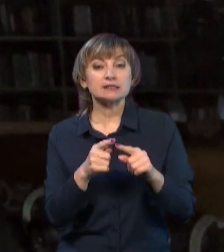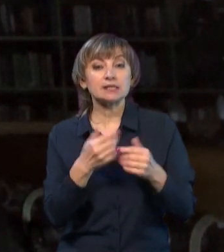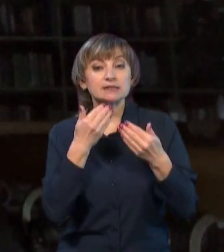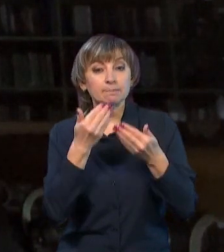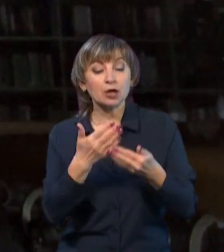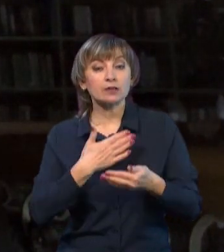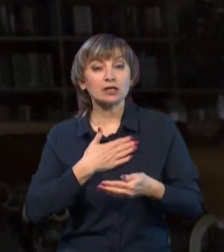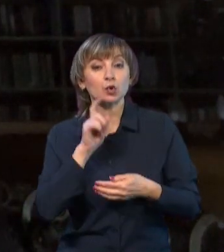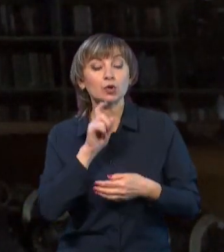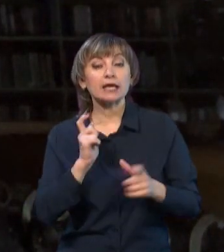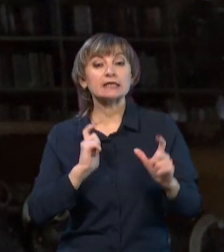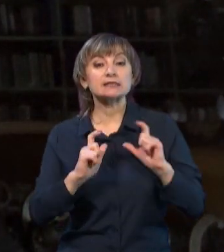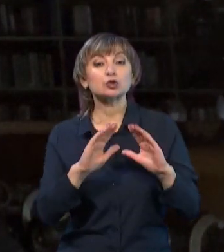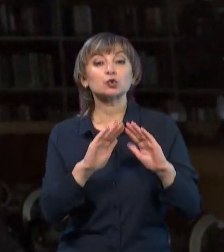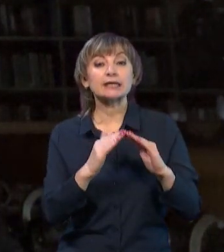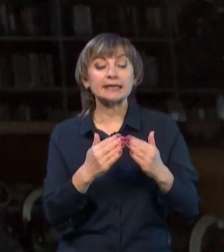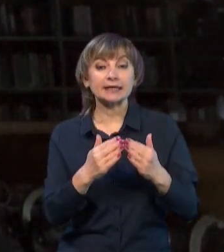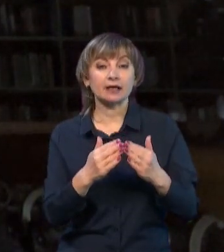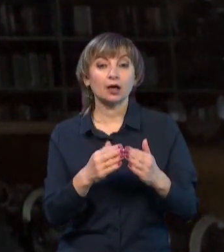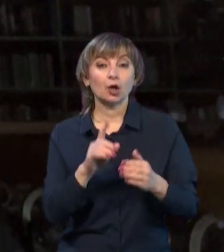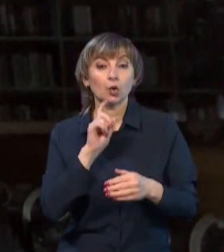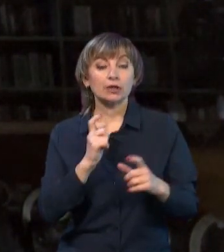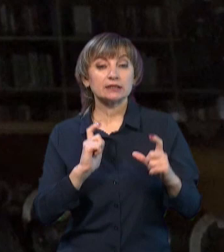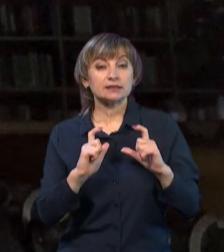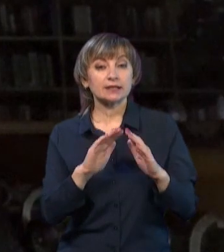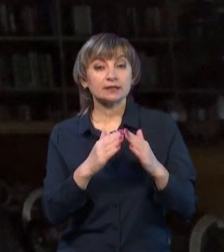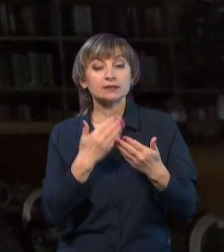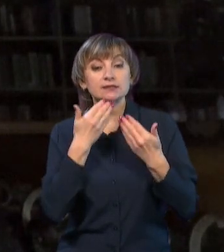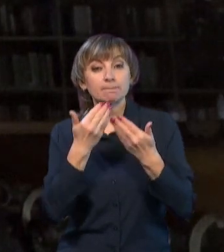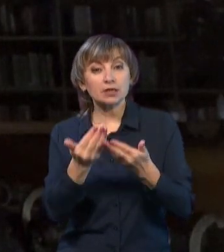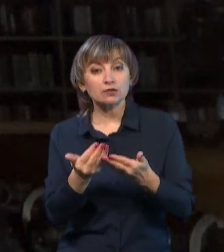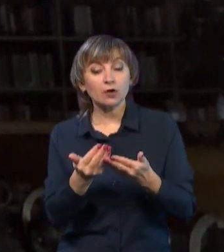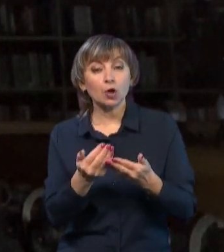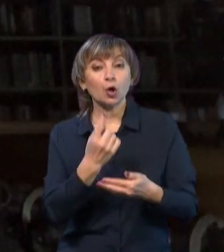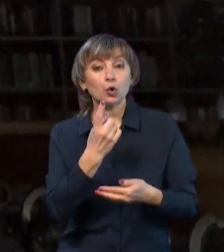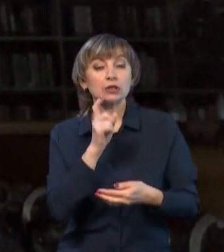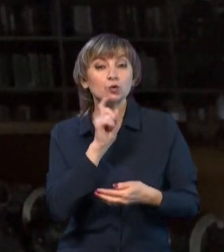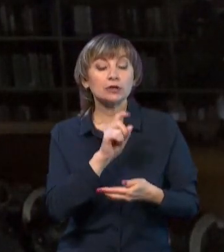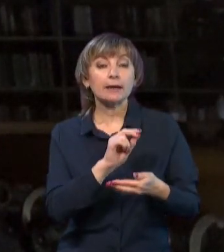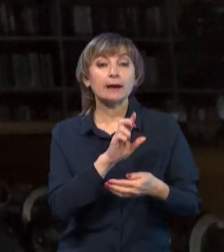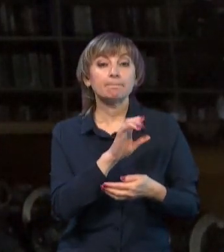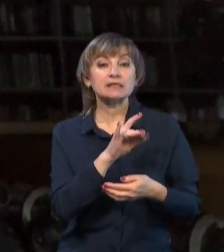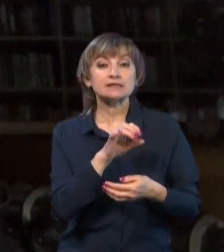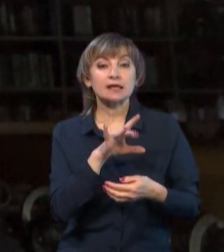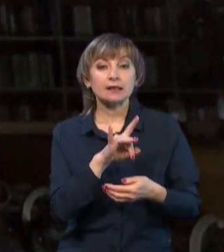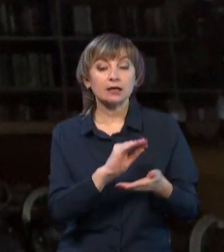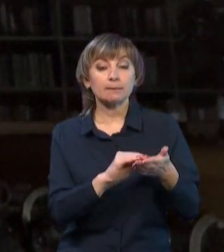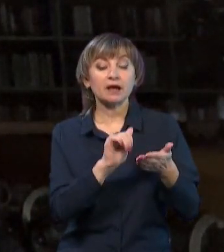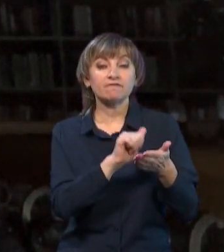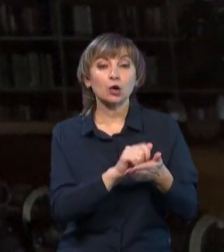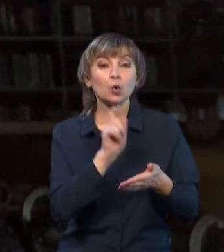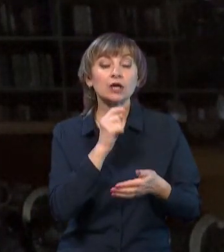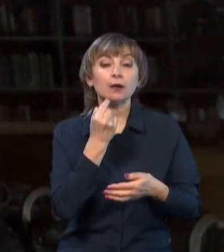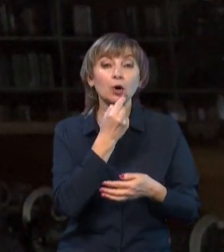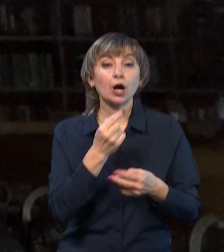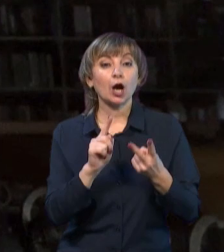це запитували у нас Український інститут книги. Український інститут книги запитував один український бестселер, написаний, виданий українською